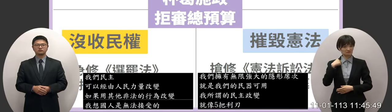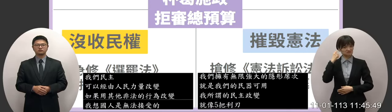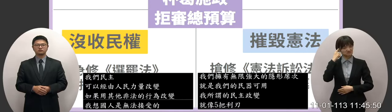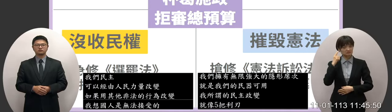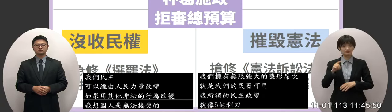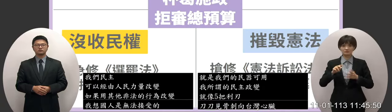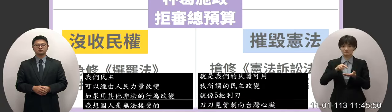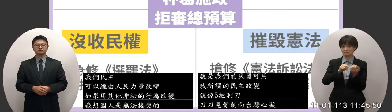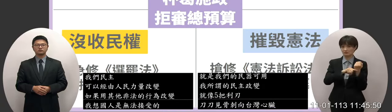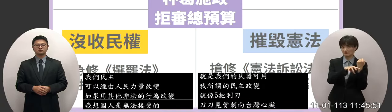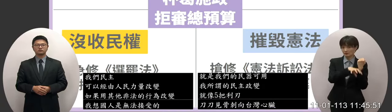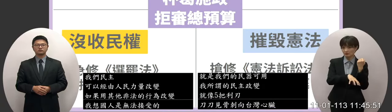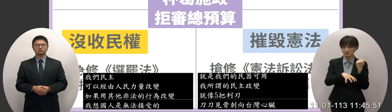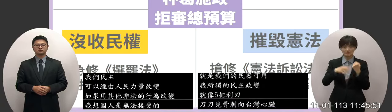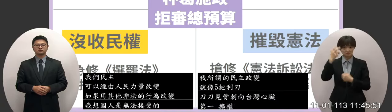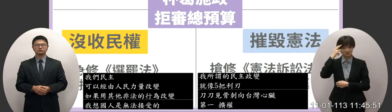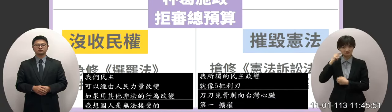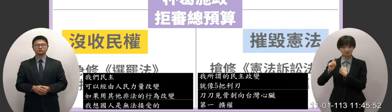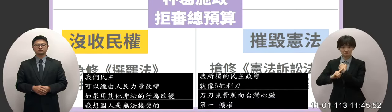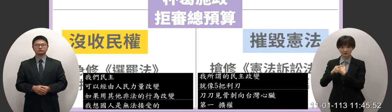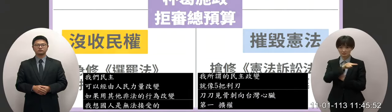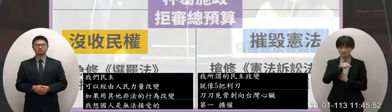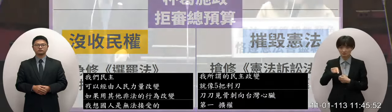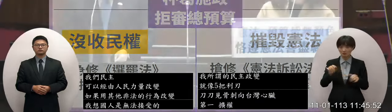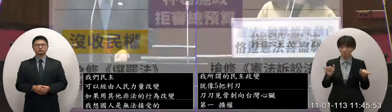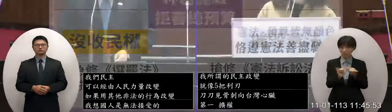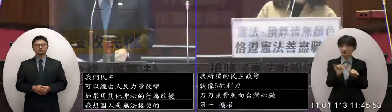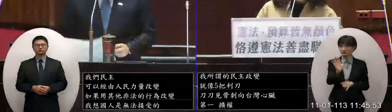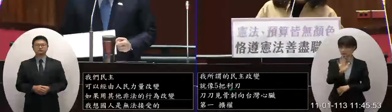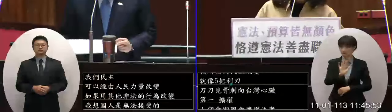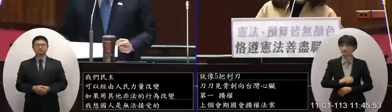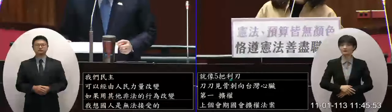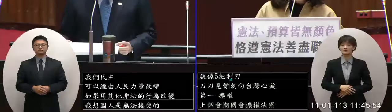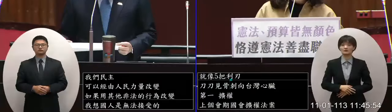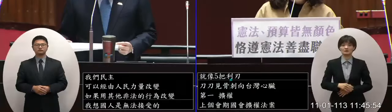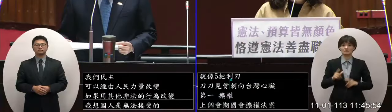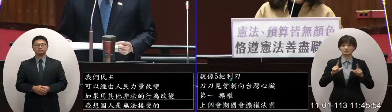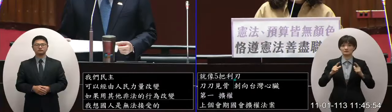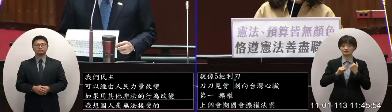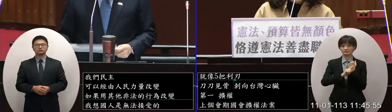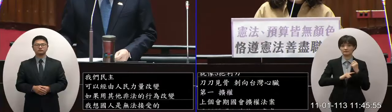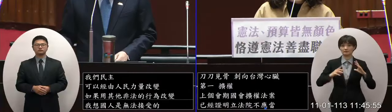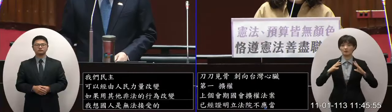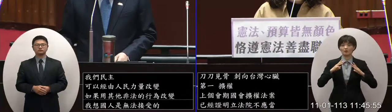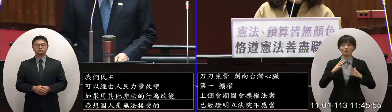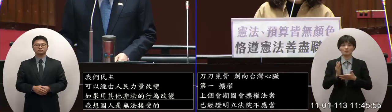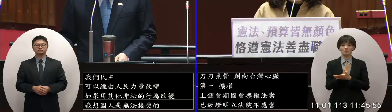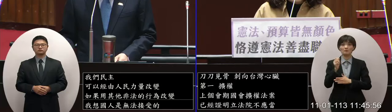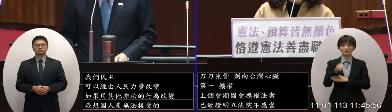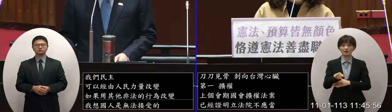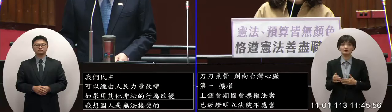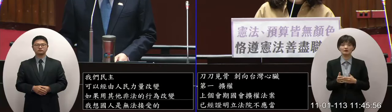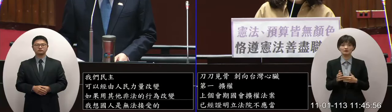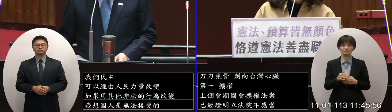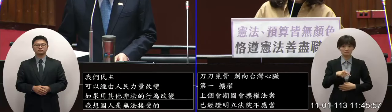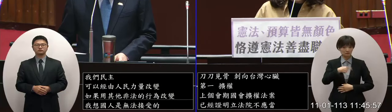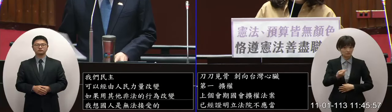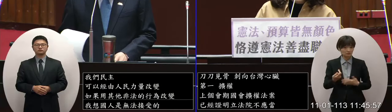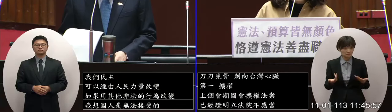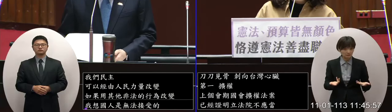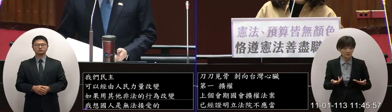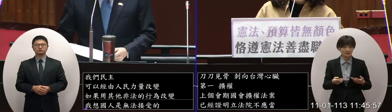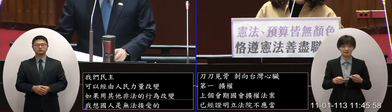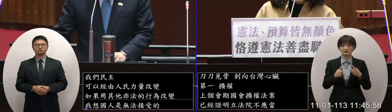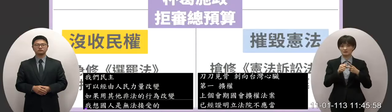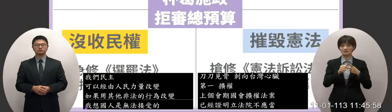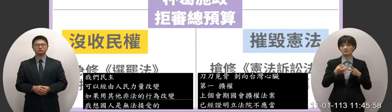对立面，大法官的视线已经做出了终极的裁判。扩权之后呢，又要抢钱，这